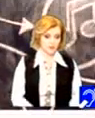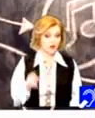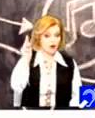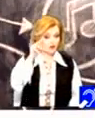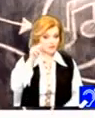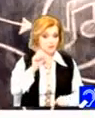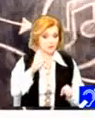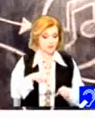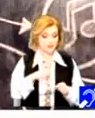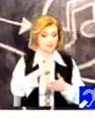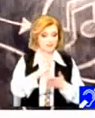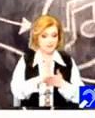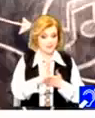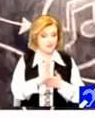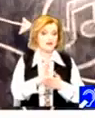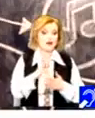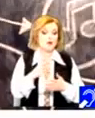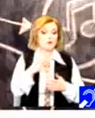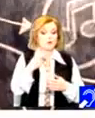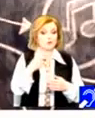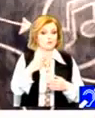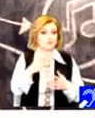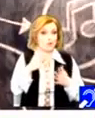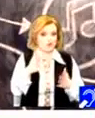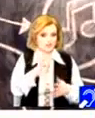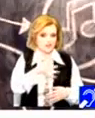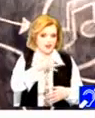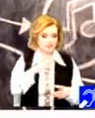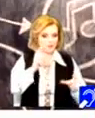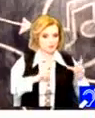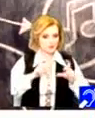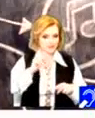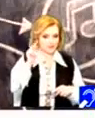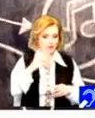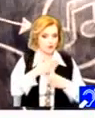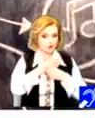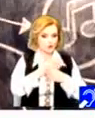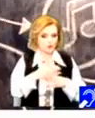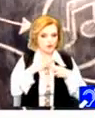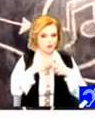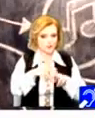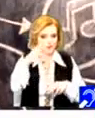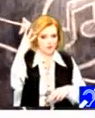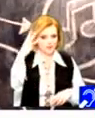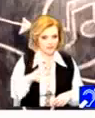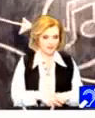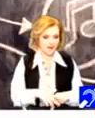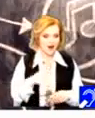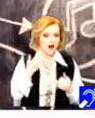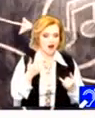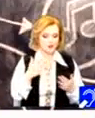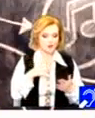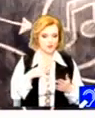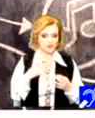Învățământul ar putea deveni mult mai atractiv pentru studenții elevi cu ajutorul tehnologiilor moderne. Astăzi a fost lansat proiectul Competențe